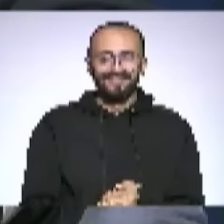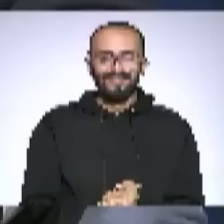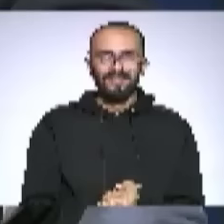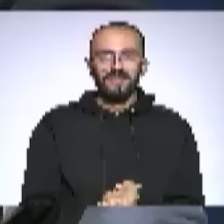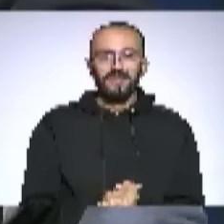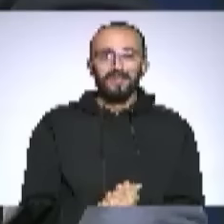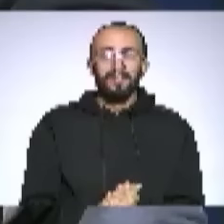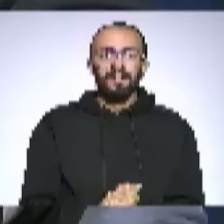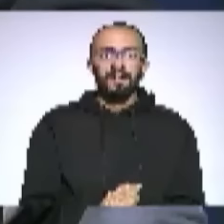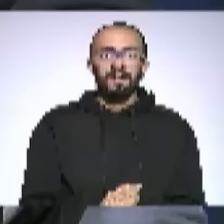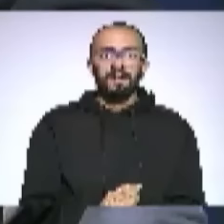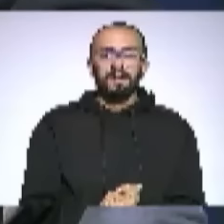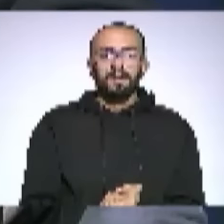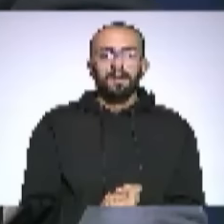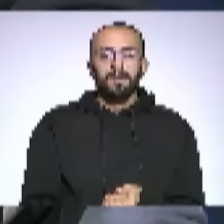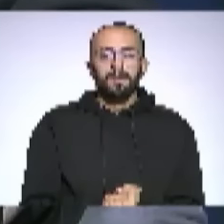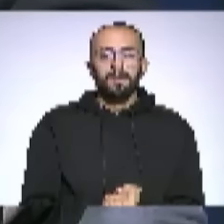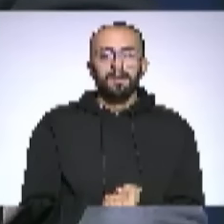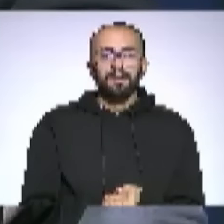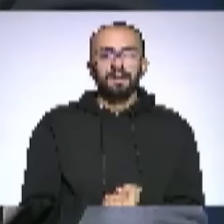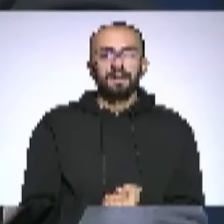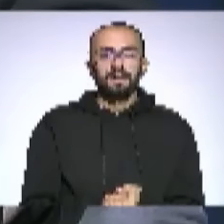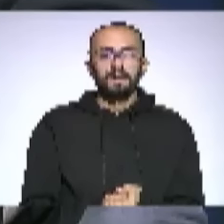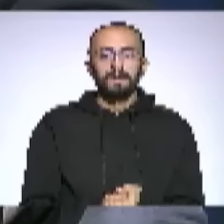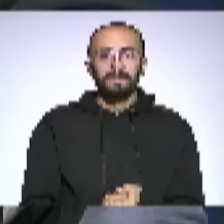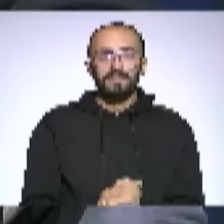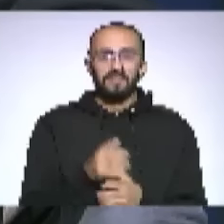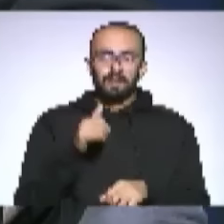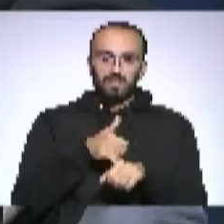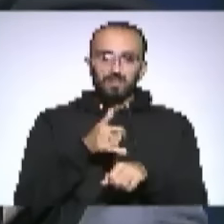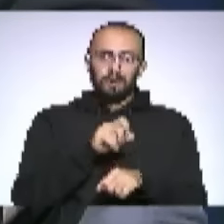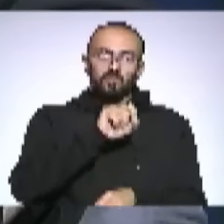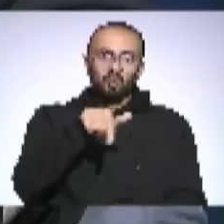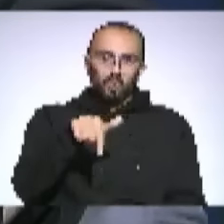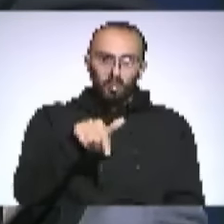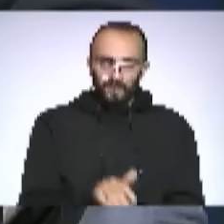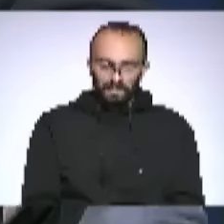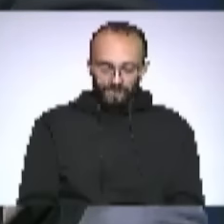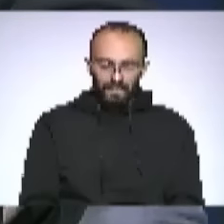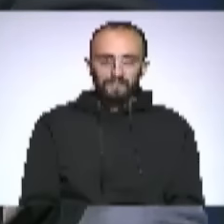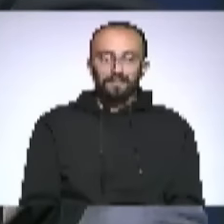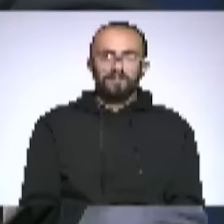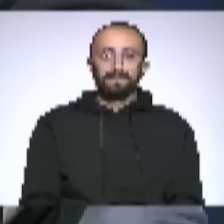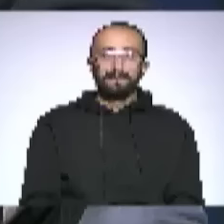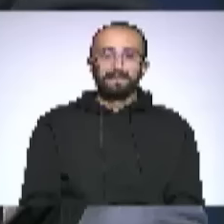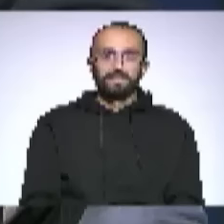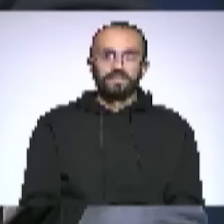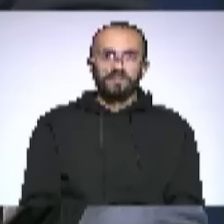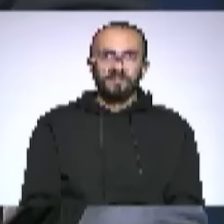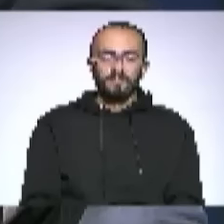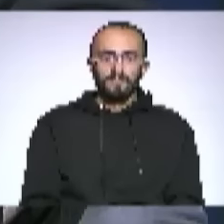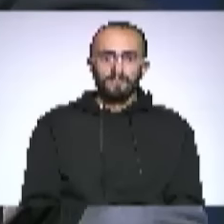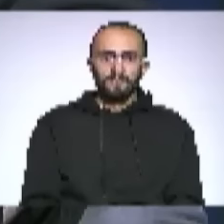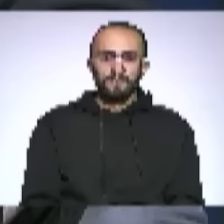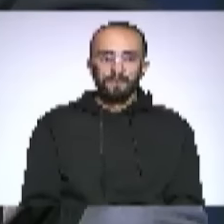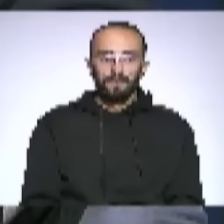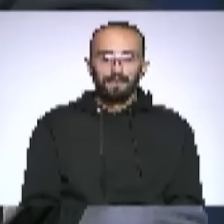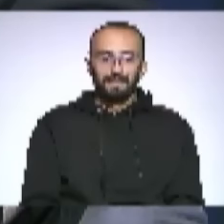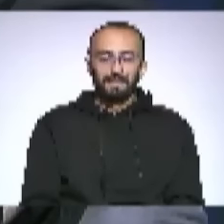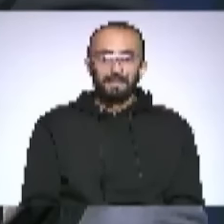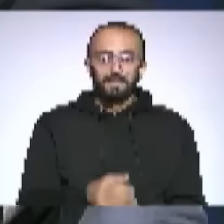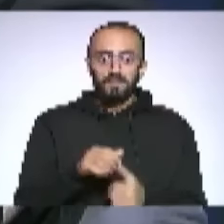حبيبي ا خطبت مراتي ست شهور وبعدين وفكيت فكيتها في